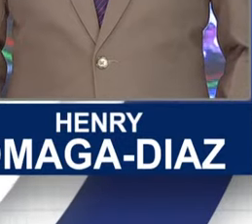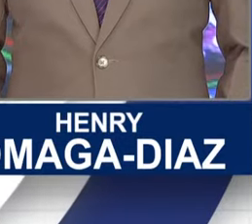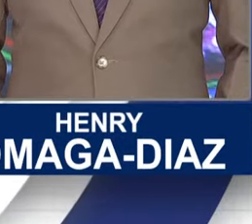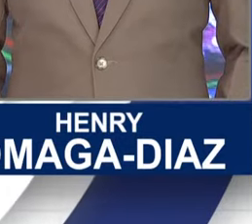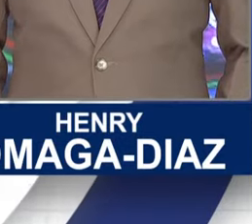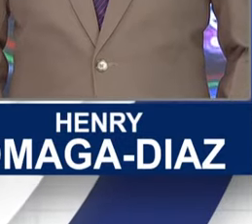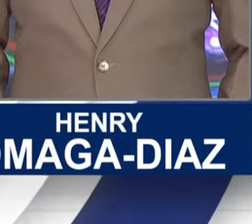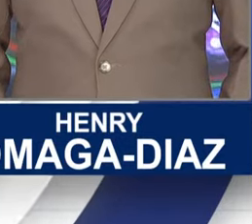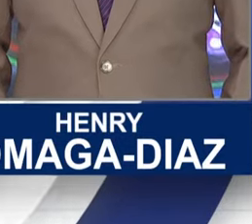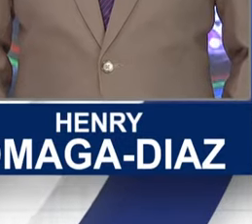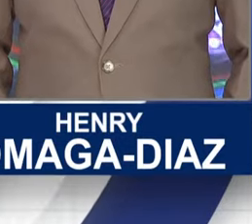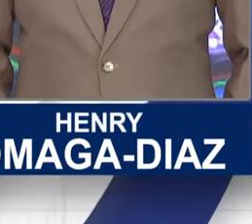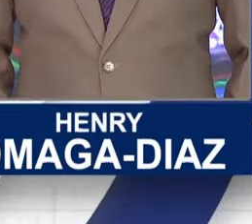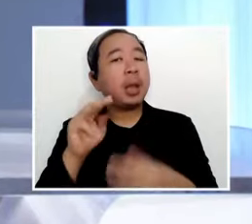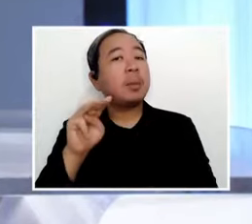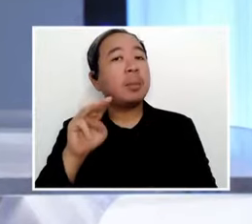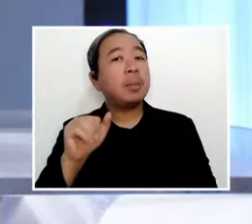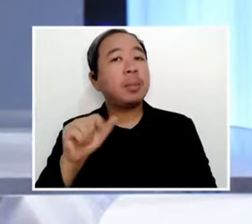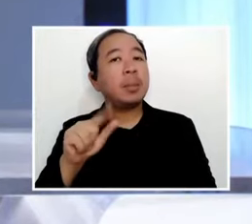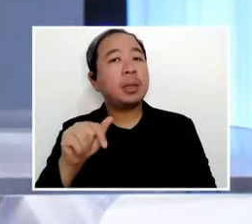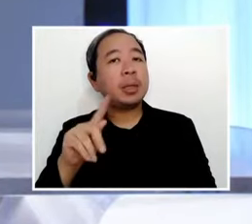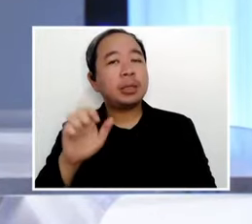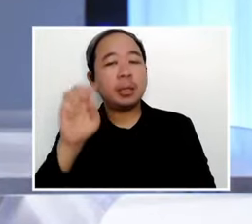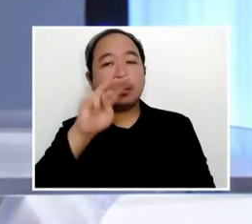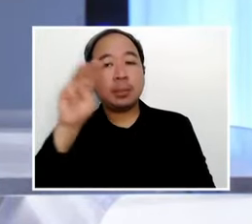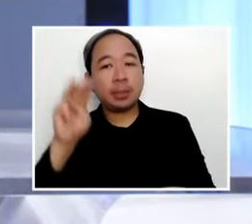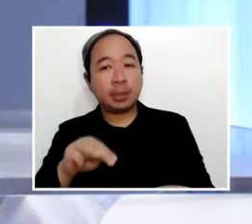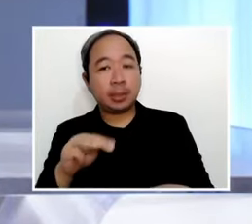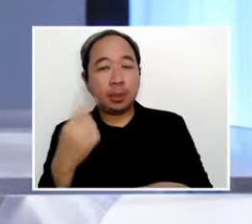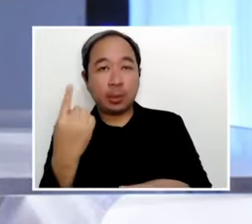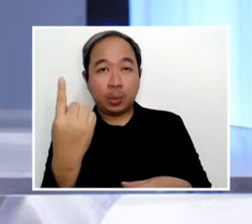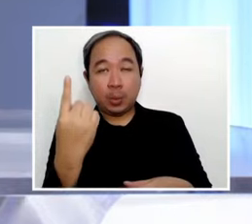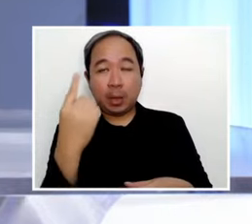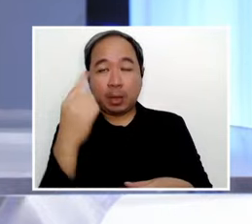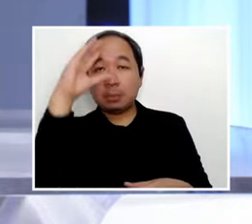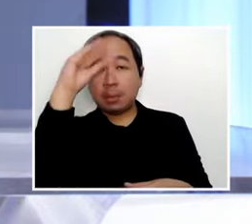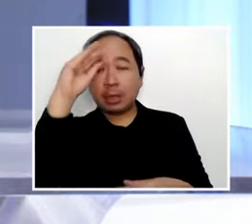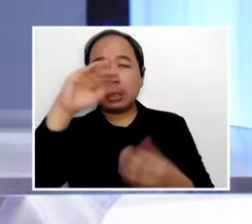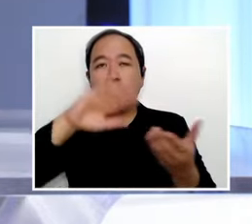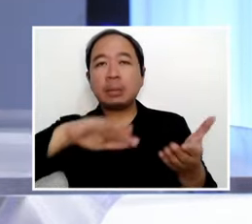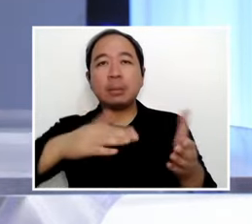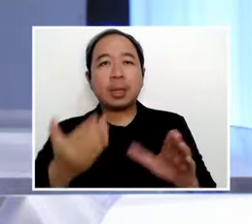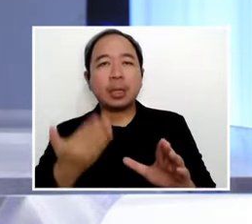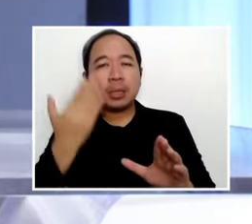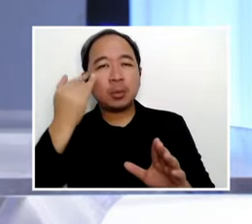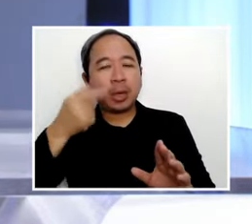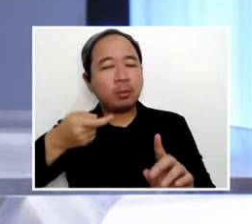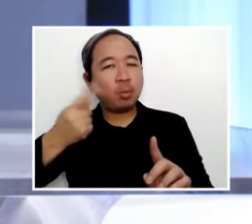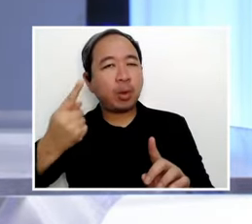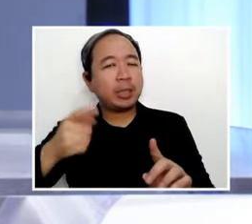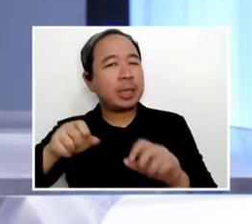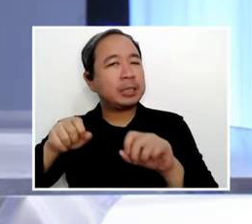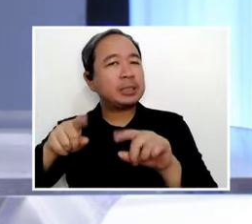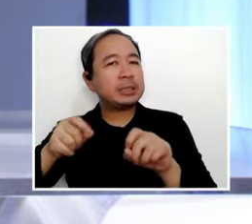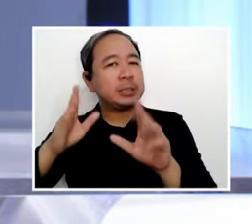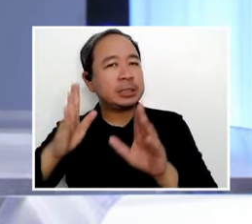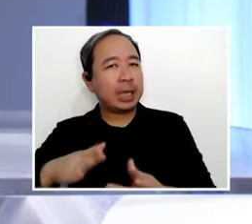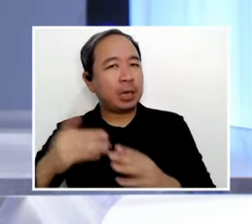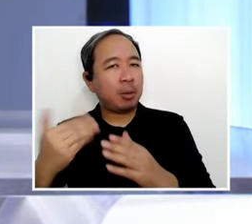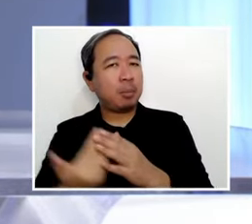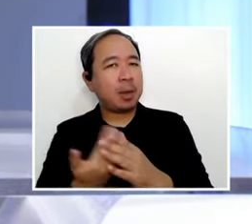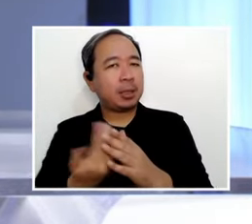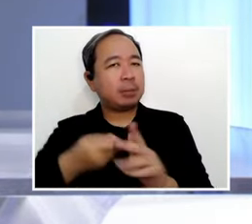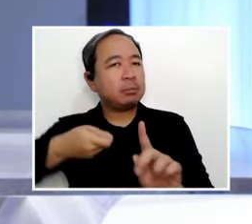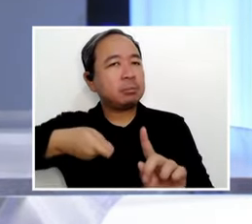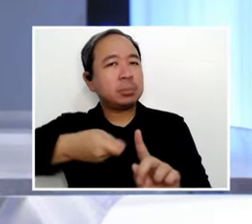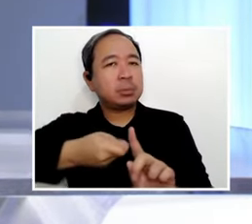Malate, Manila, kung saan patay ang isang lalaki matapos pagsasaksakin ng isang tendero ng mangga at ang